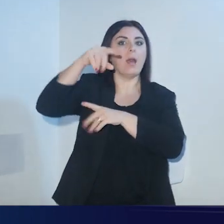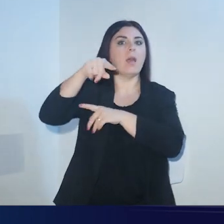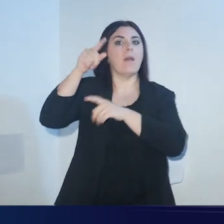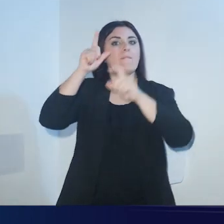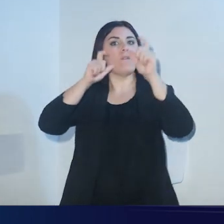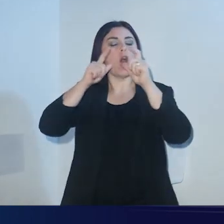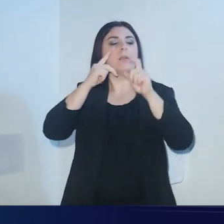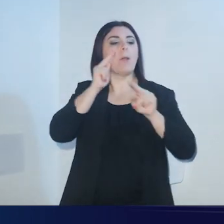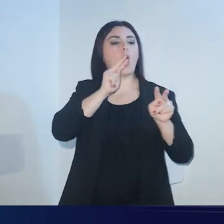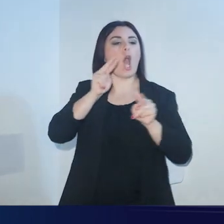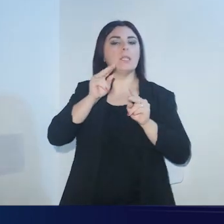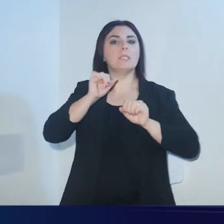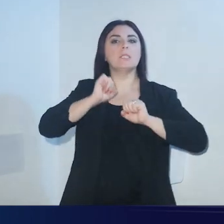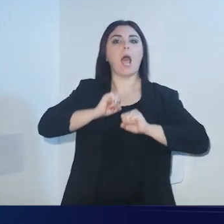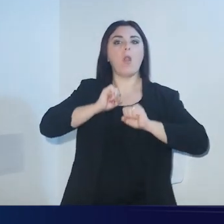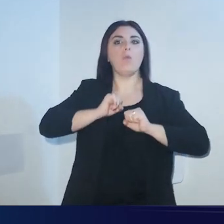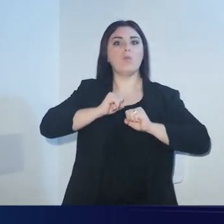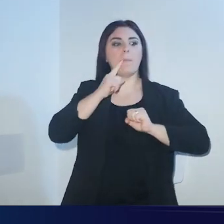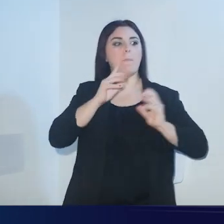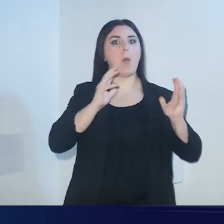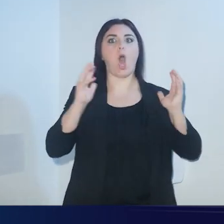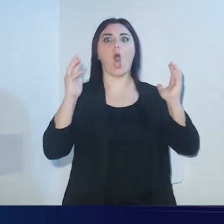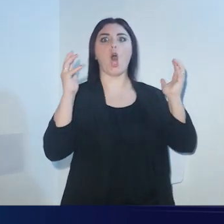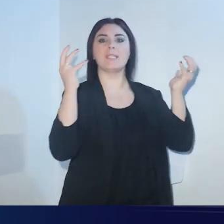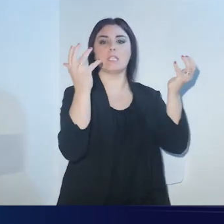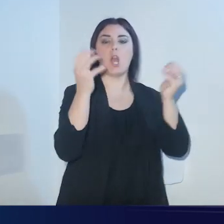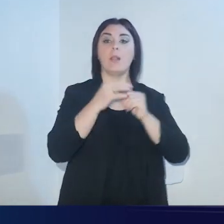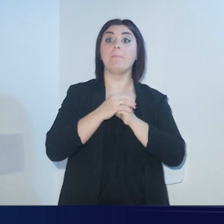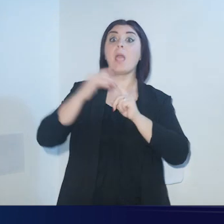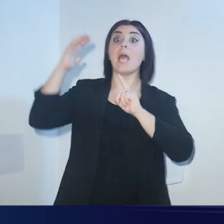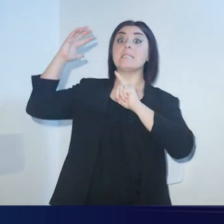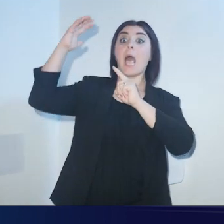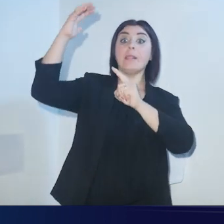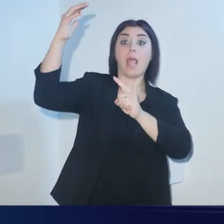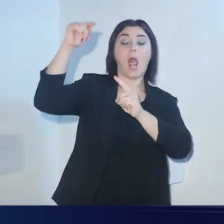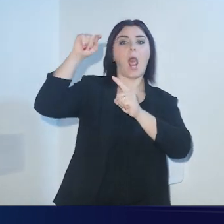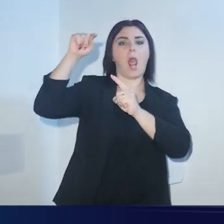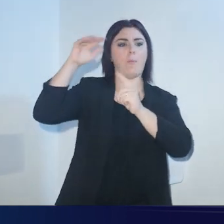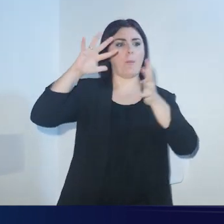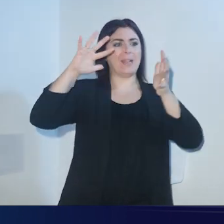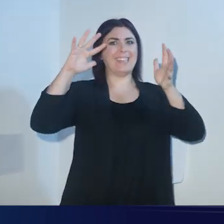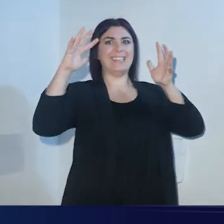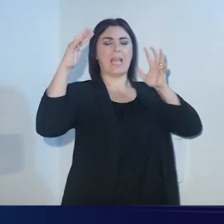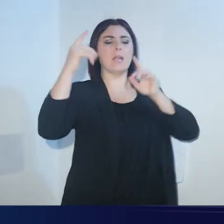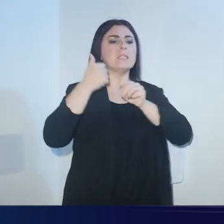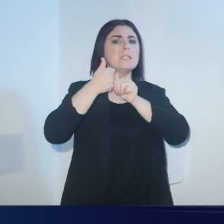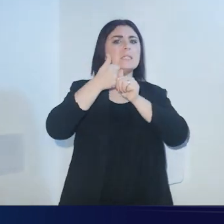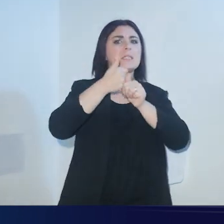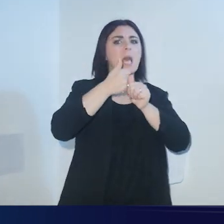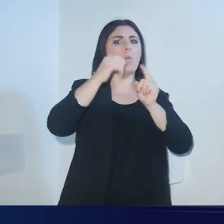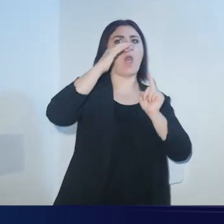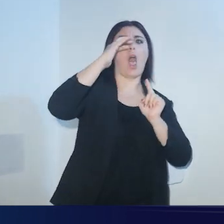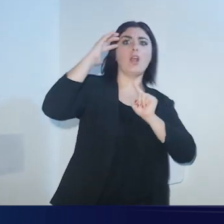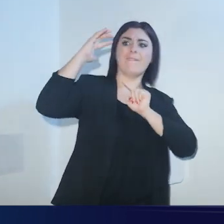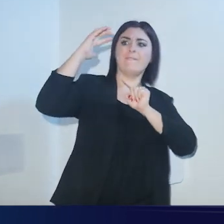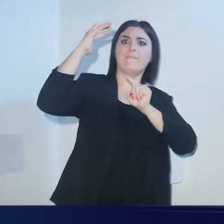di salute dei nostri boschi. In particolare i satelliti che orbitano intorno alla Terra seguendo delle